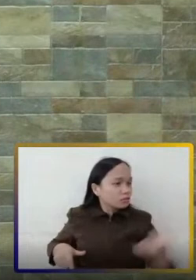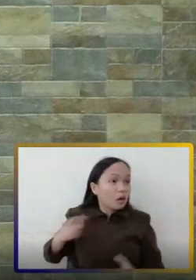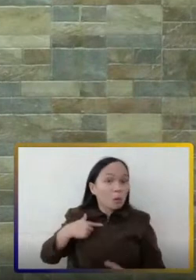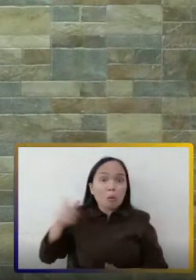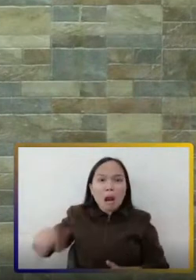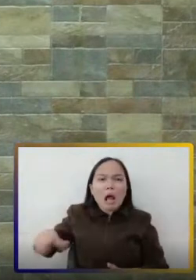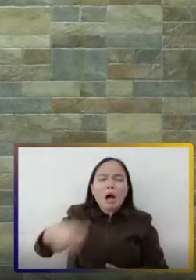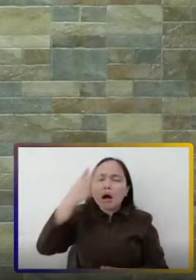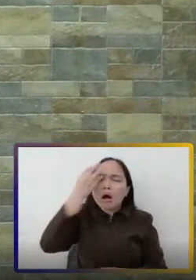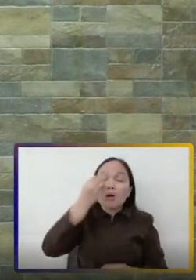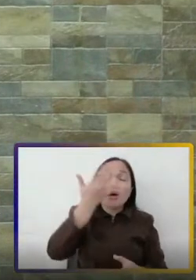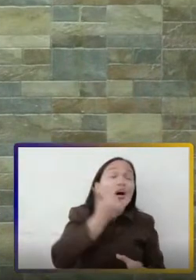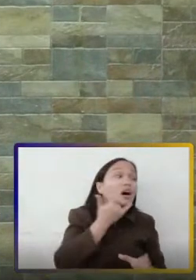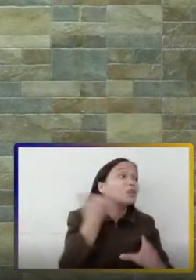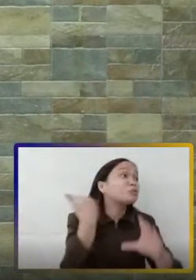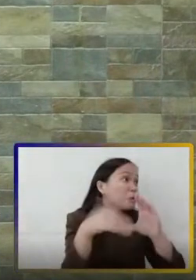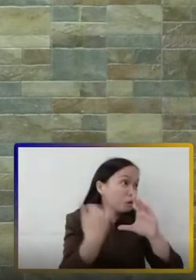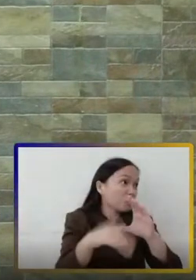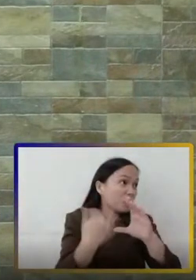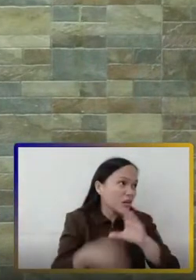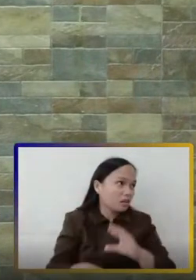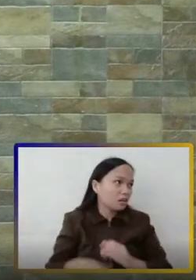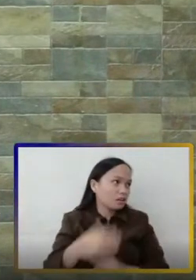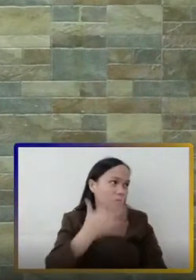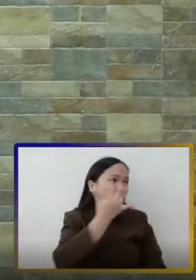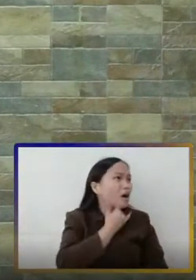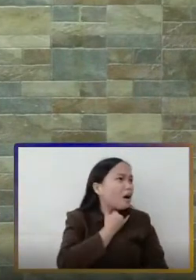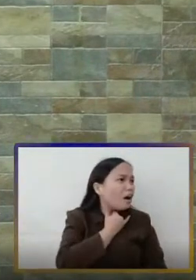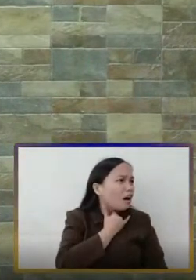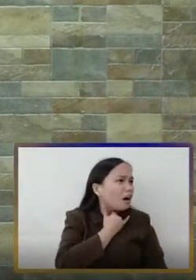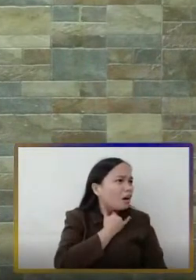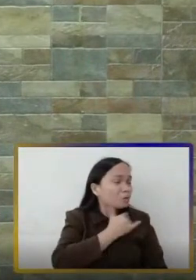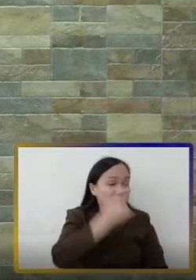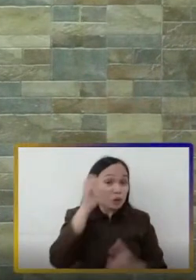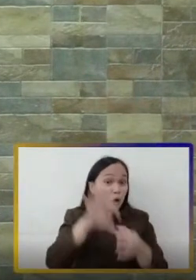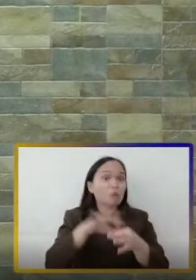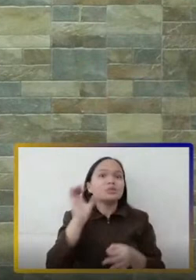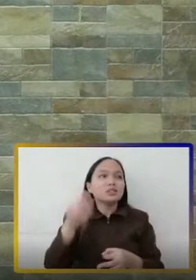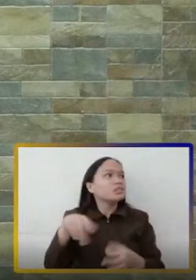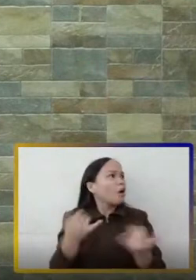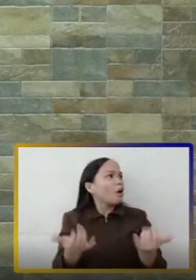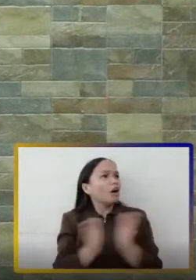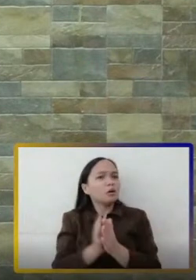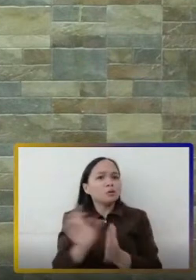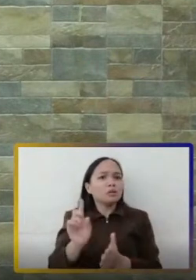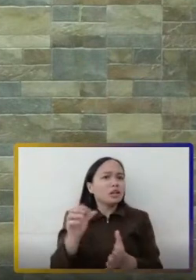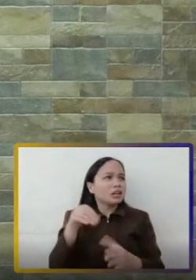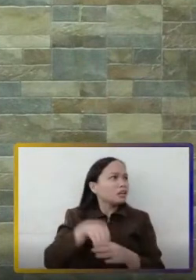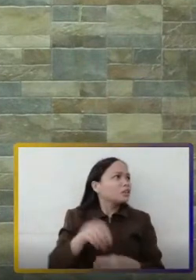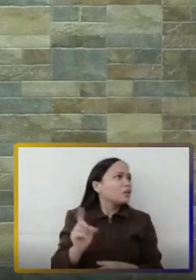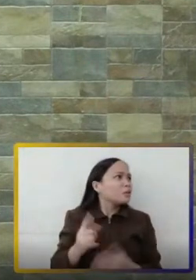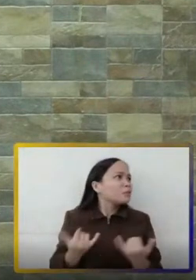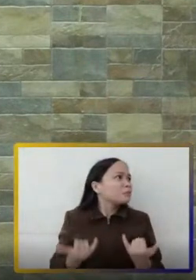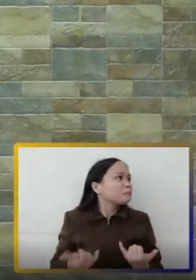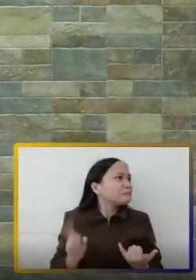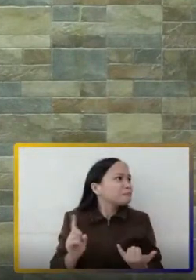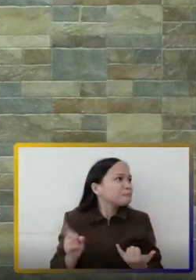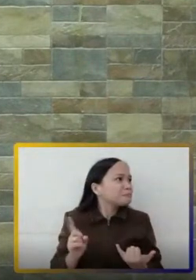natutulog ng late. Because of this. Ngayon, anong hawak ninyo, kapatid? Now I'm telling you